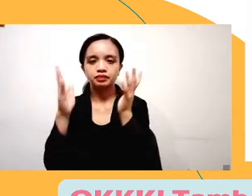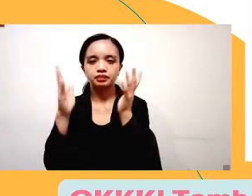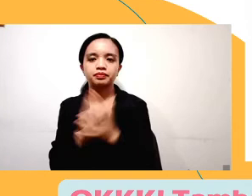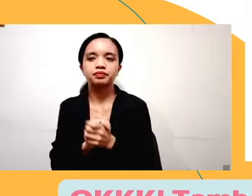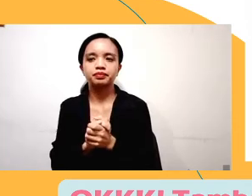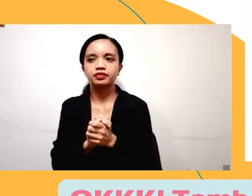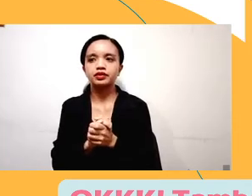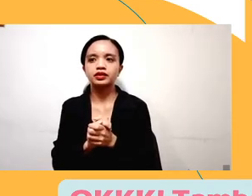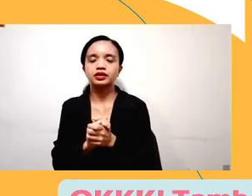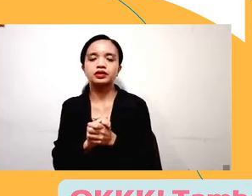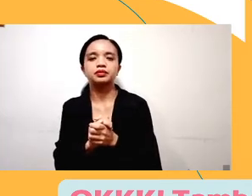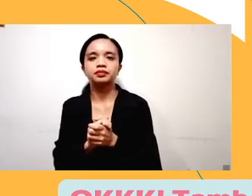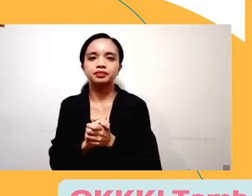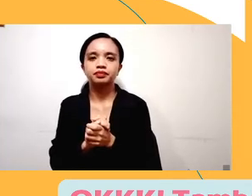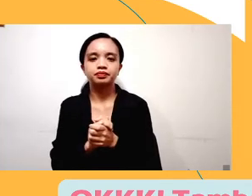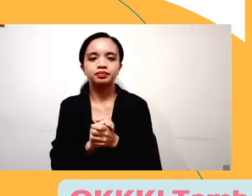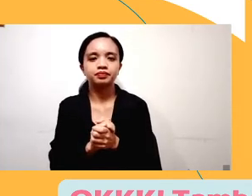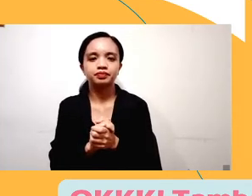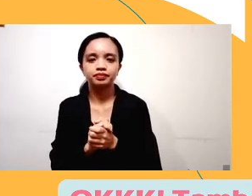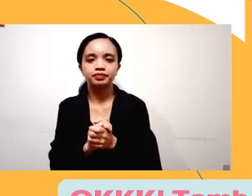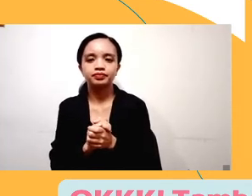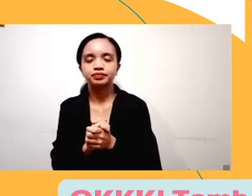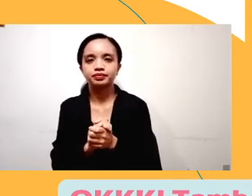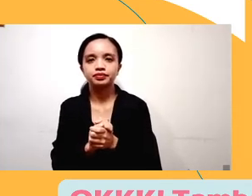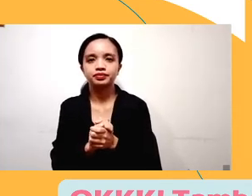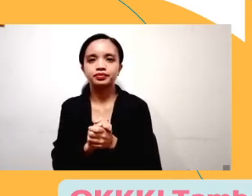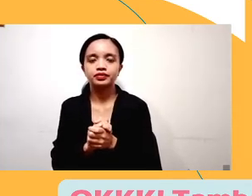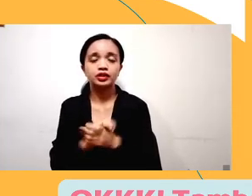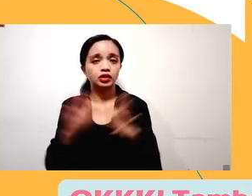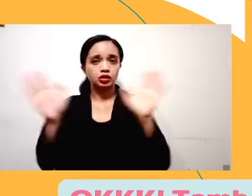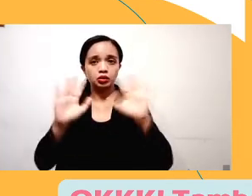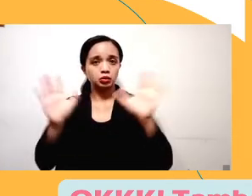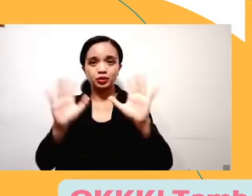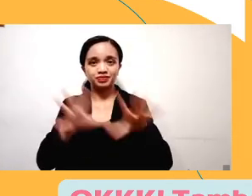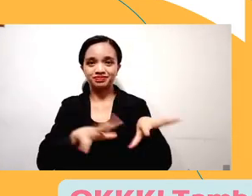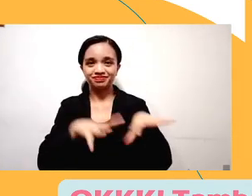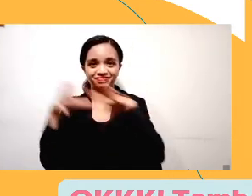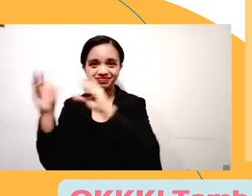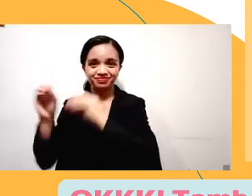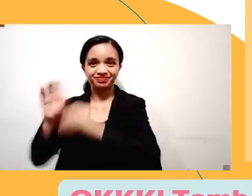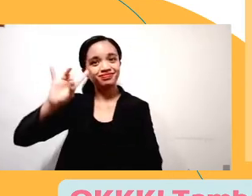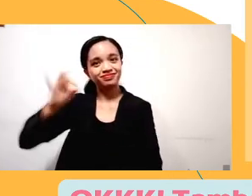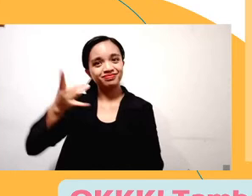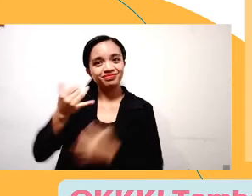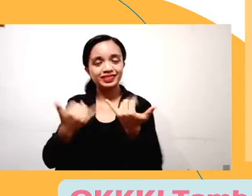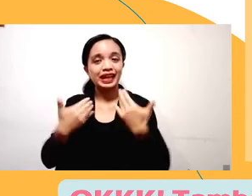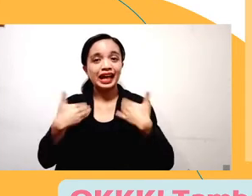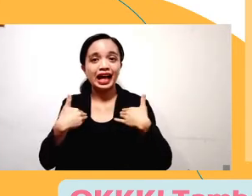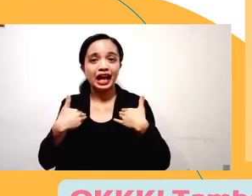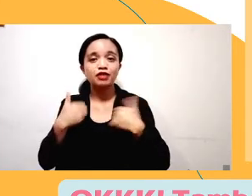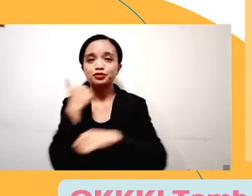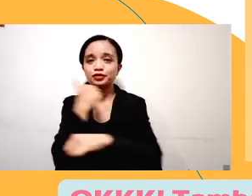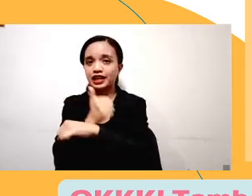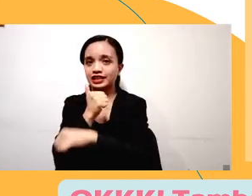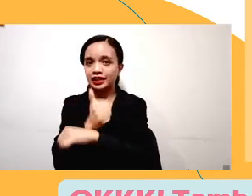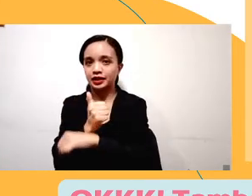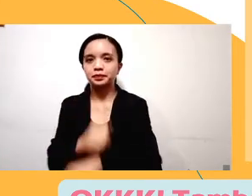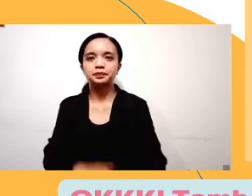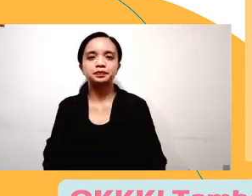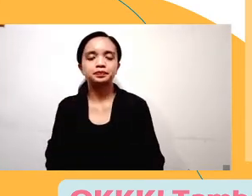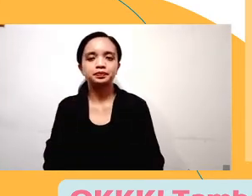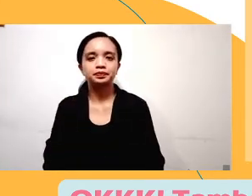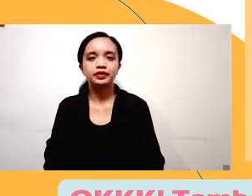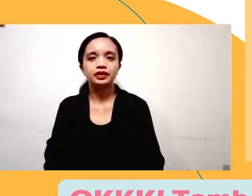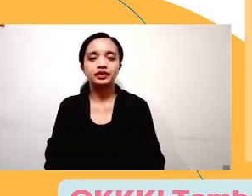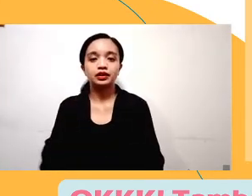deped.in/tambayanmaterials. Huwag po muna tayong umalis. Episode 8 na po. Meron pa po tayong takdang aralin. At bago po yan, meron